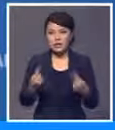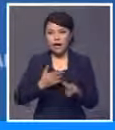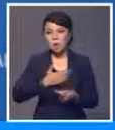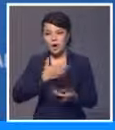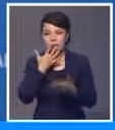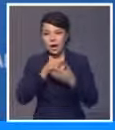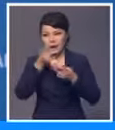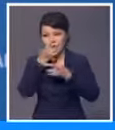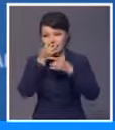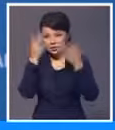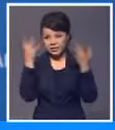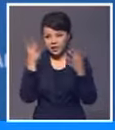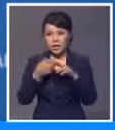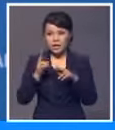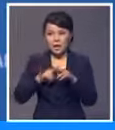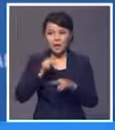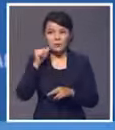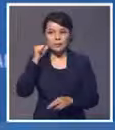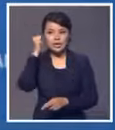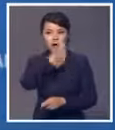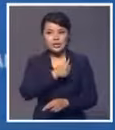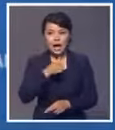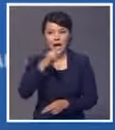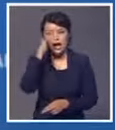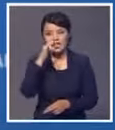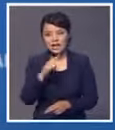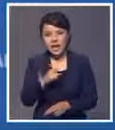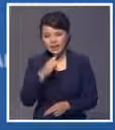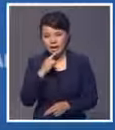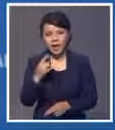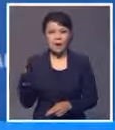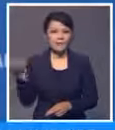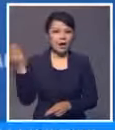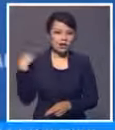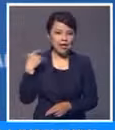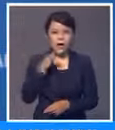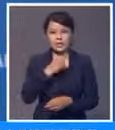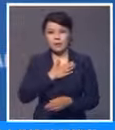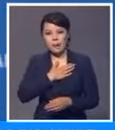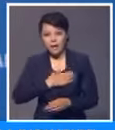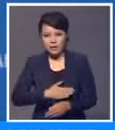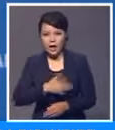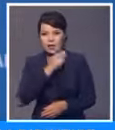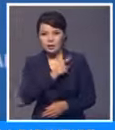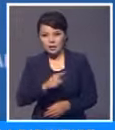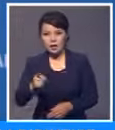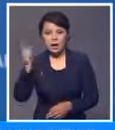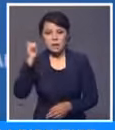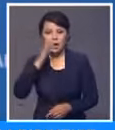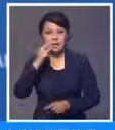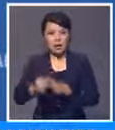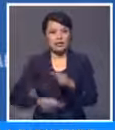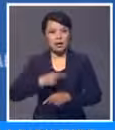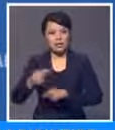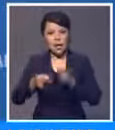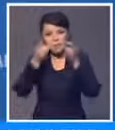біздің мәдениетіміз. Бұл тұрғыдан келгенде қазақтың байырғы, баянды, осынша ғасырдан ғасырға келе